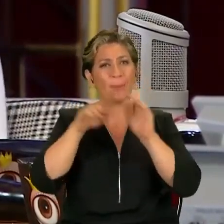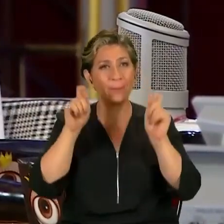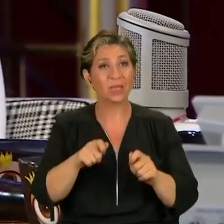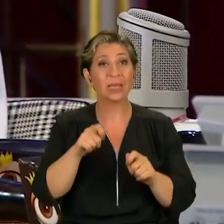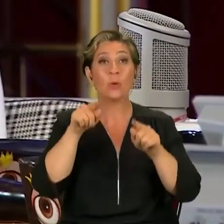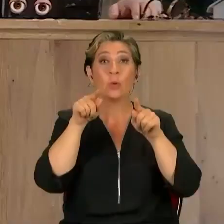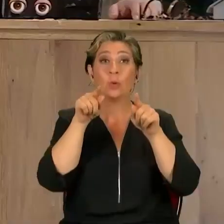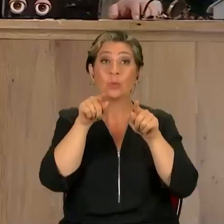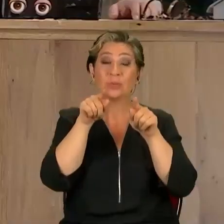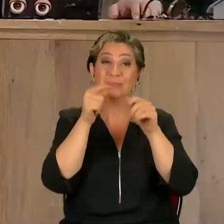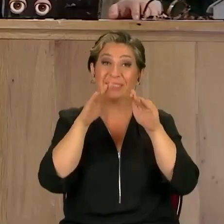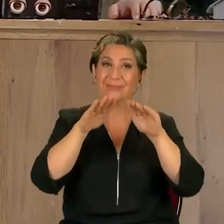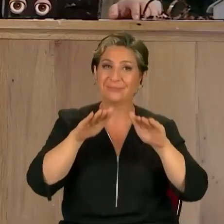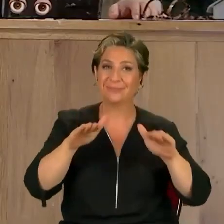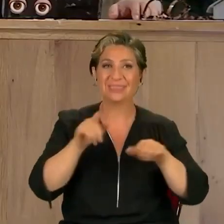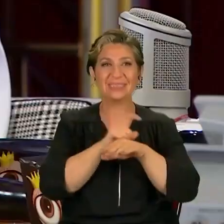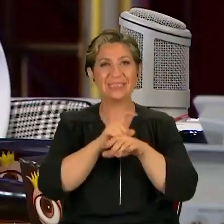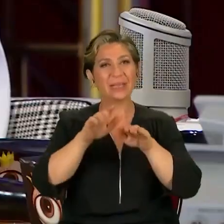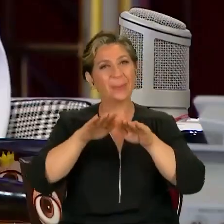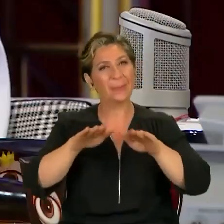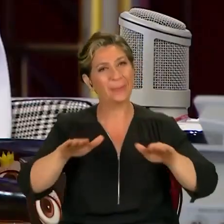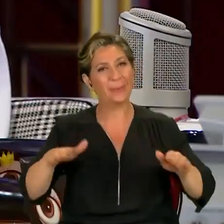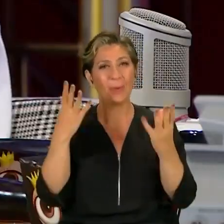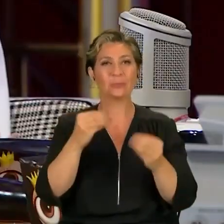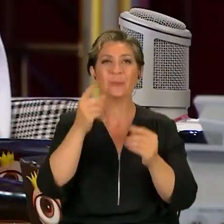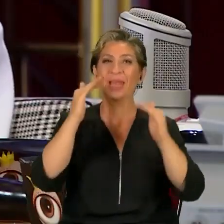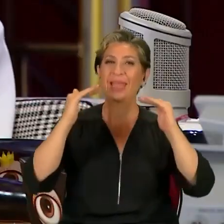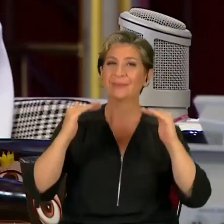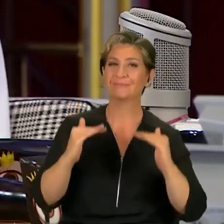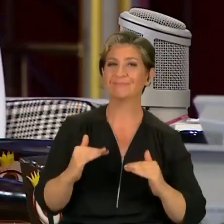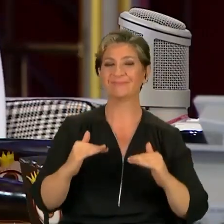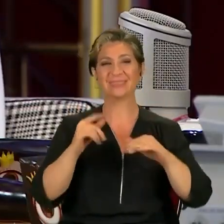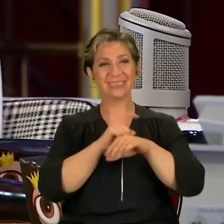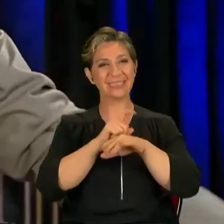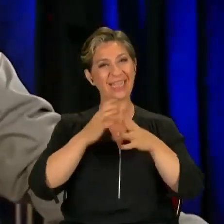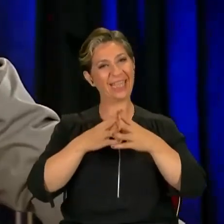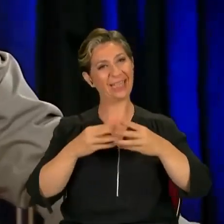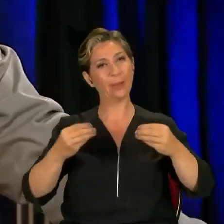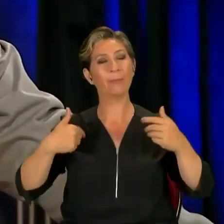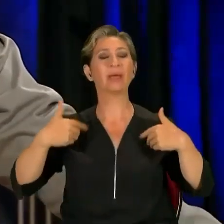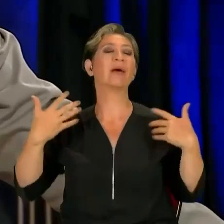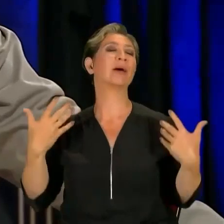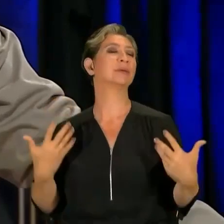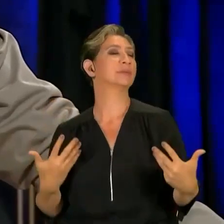Yaptık. Böyle siz de bir öyle sinirli değilsiniz artık. Böyle bir dingin böyle bir şey gelmiş. Dinginleştim